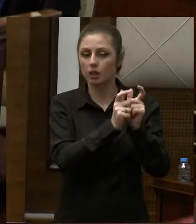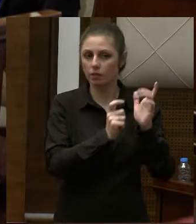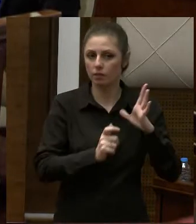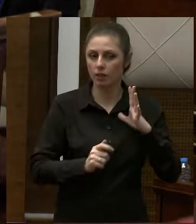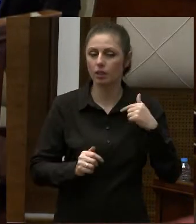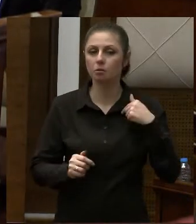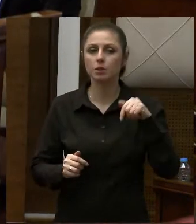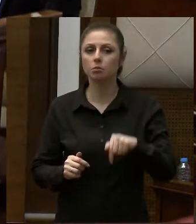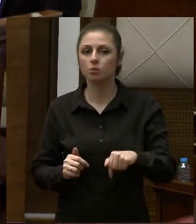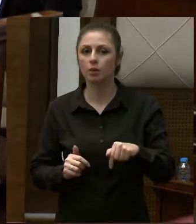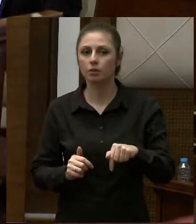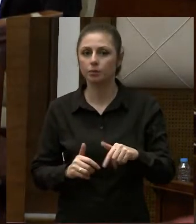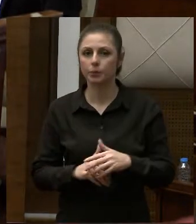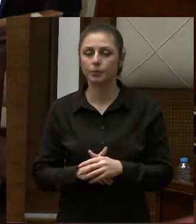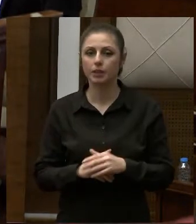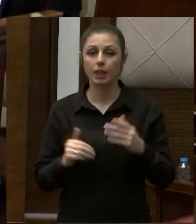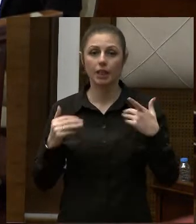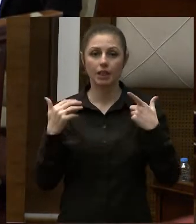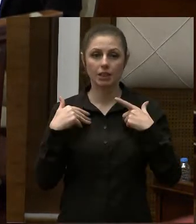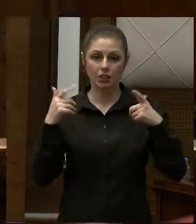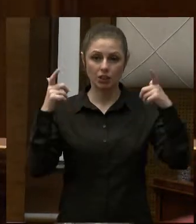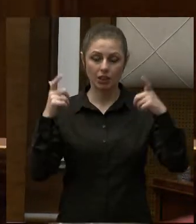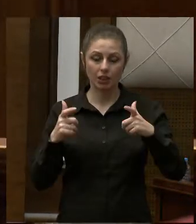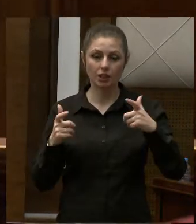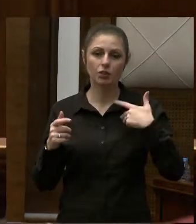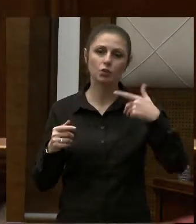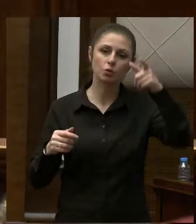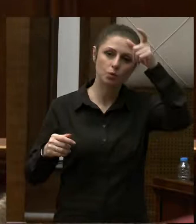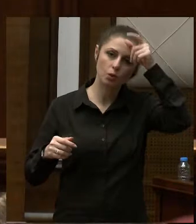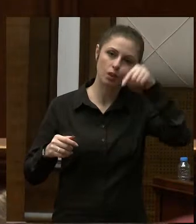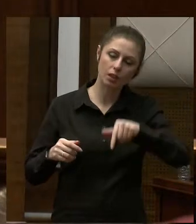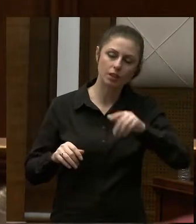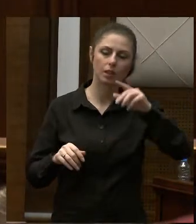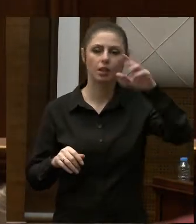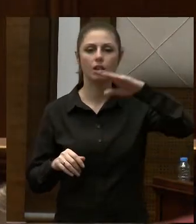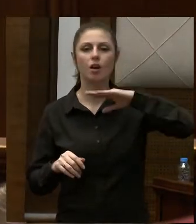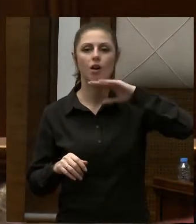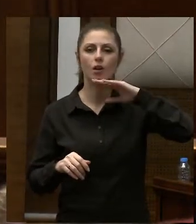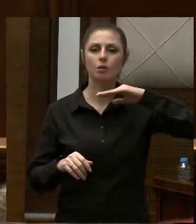Biz buraya şehrimizi yurt içinde ve yurt dışında